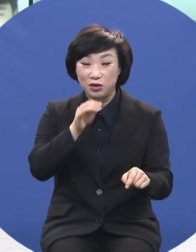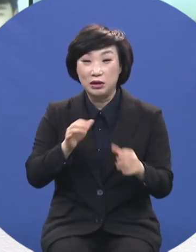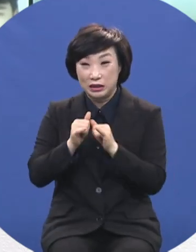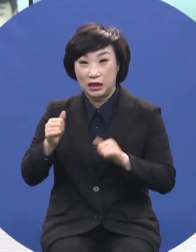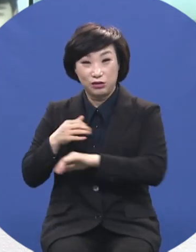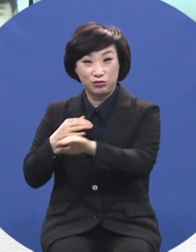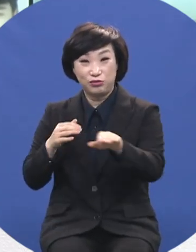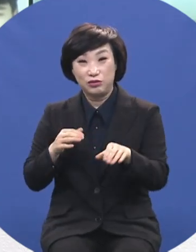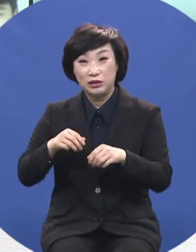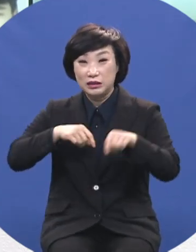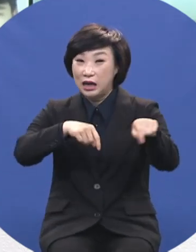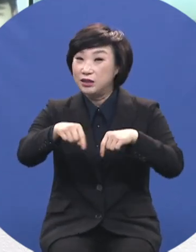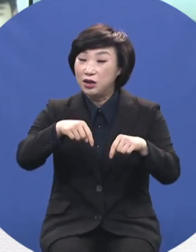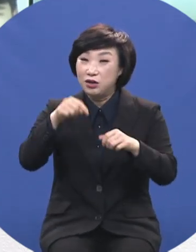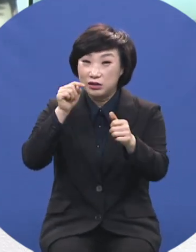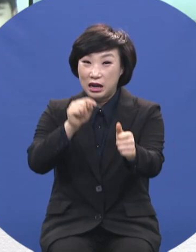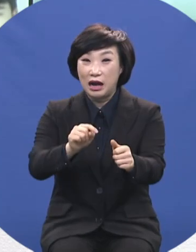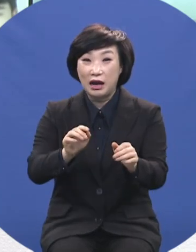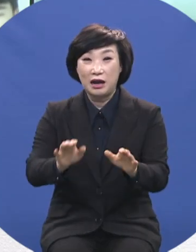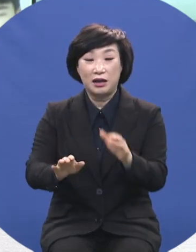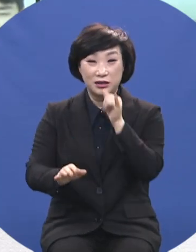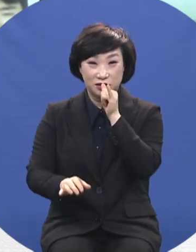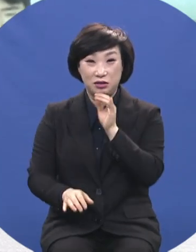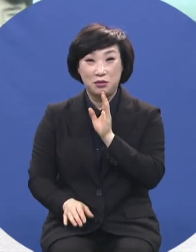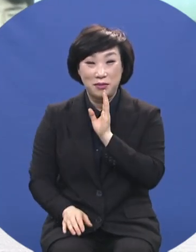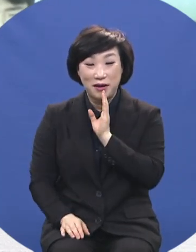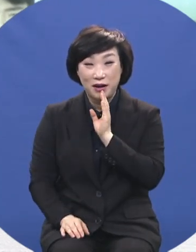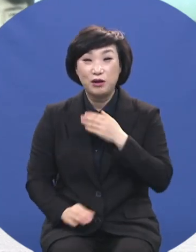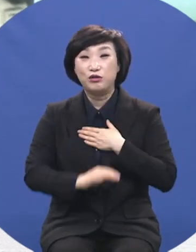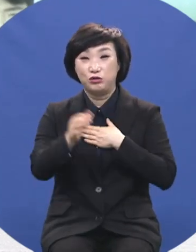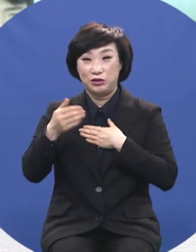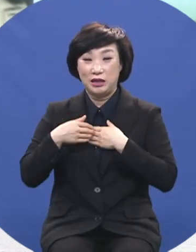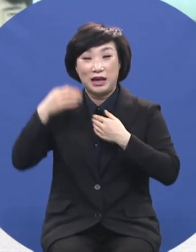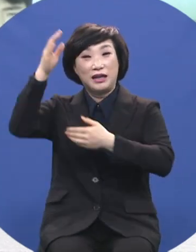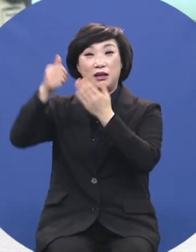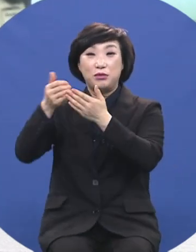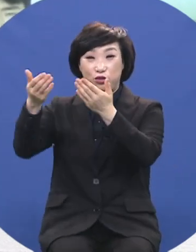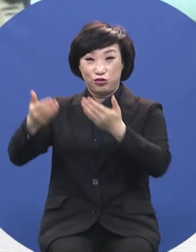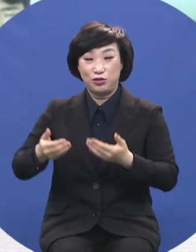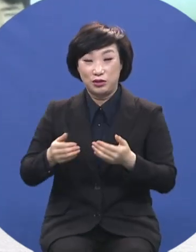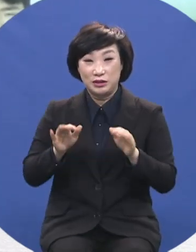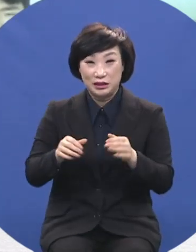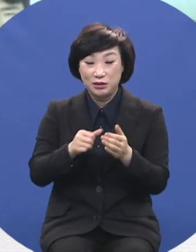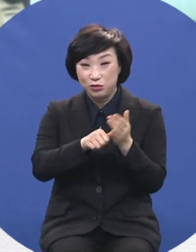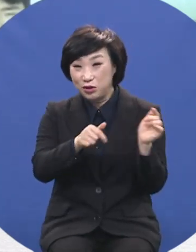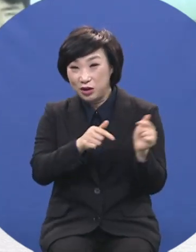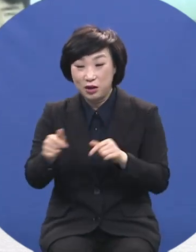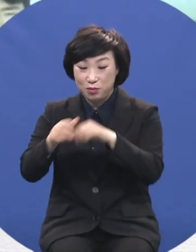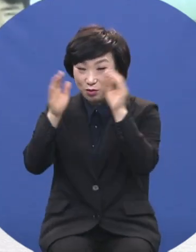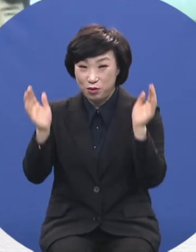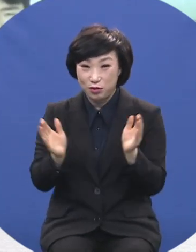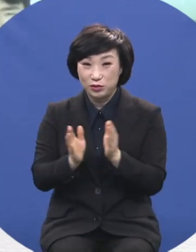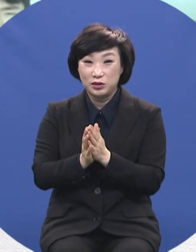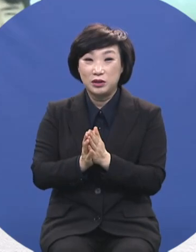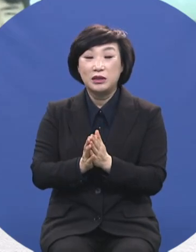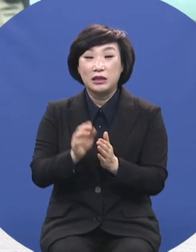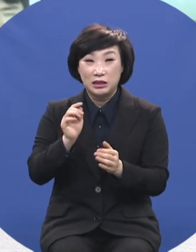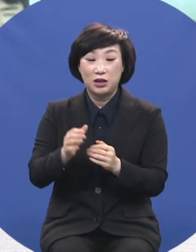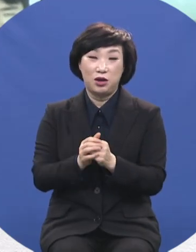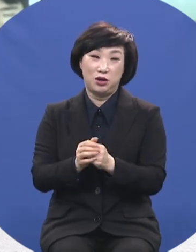다스림이 하나님의 복종이다 이 말이에요. 하나님이 우리에게 주신 어마어마한 만물의 권세, 영장의